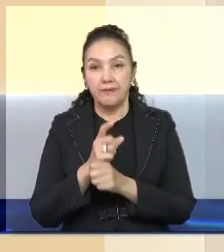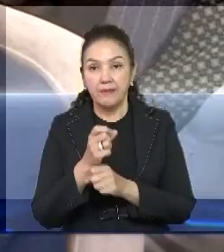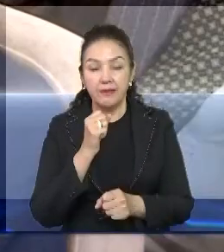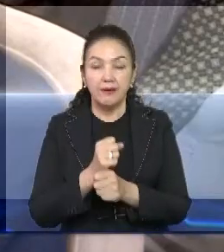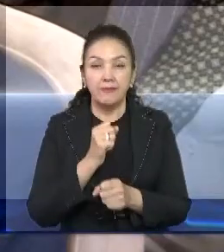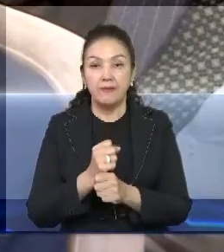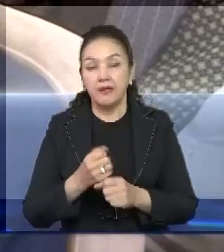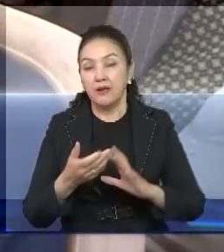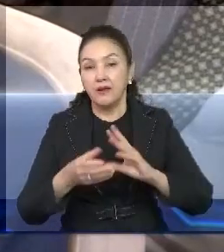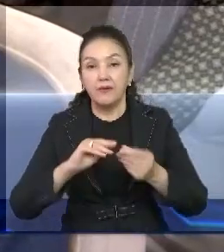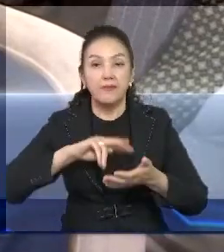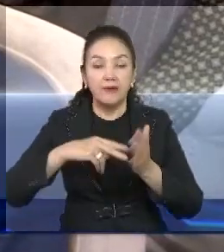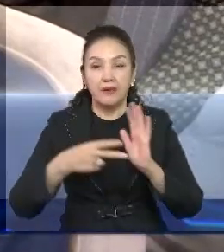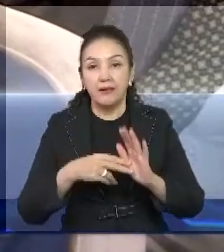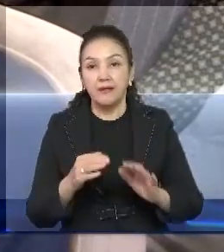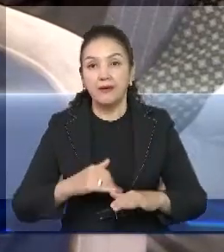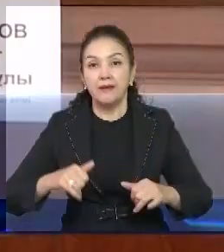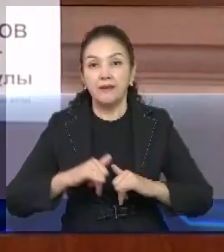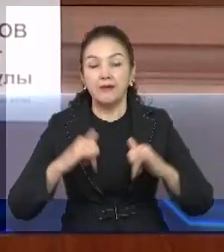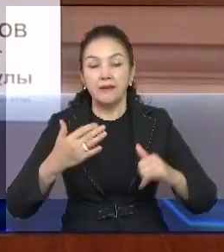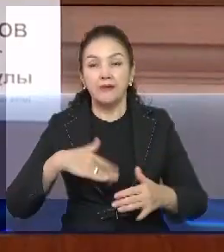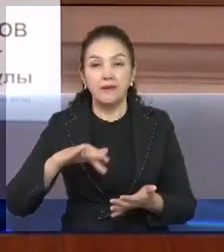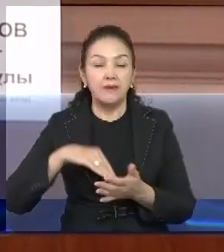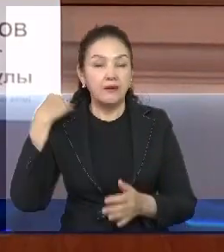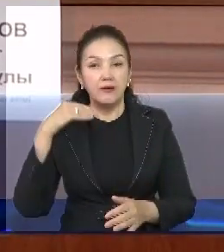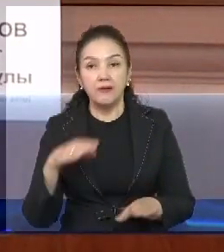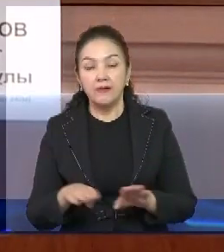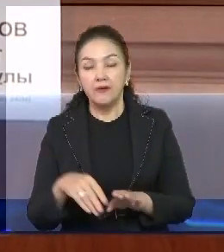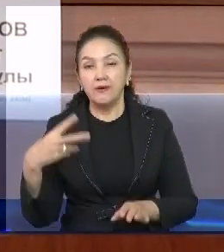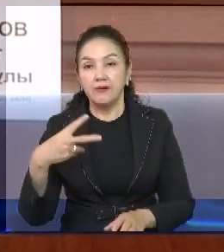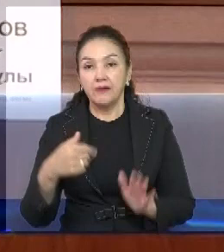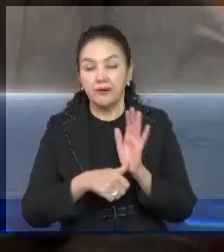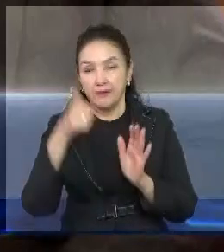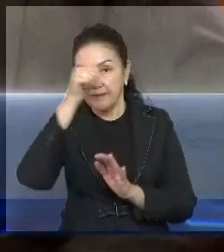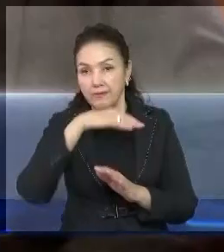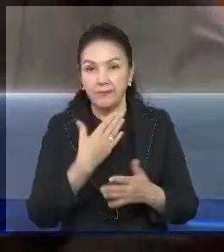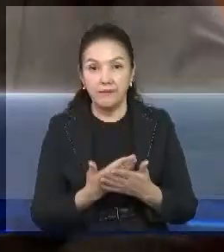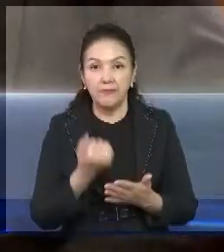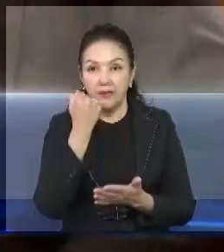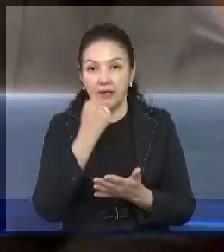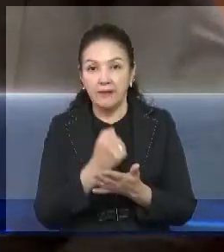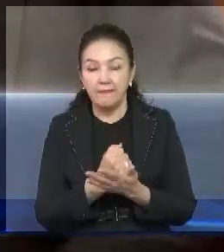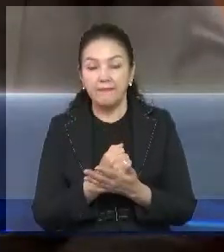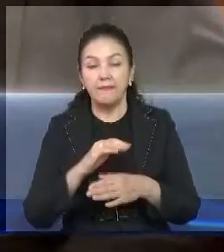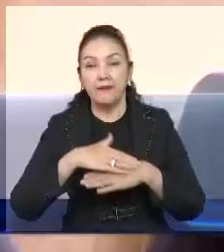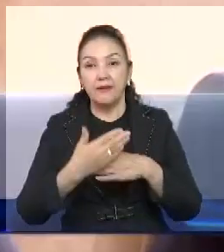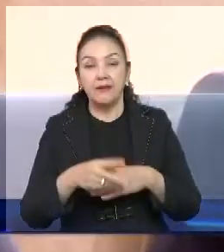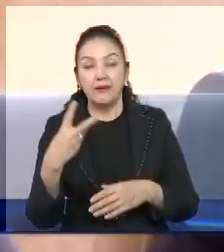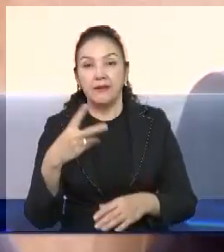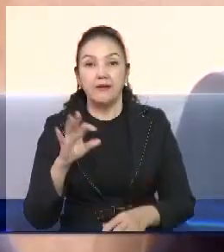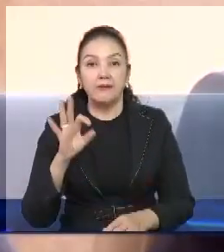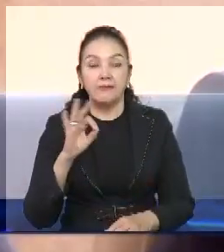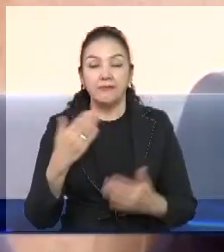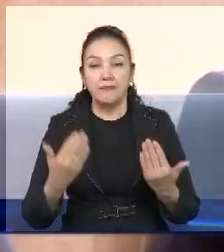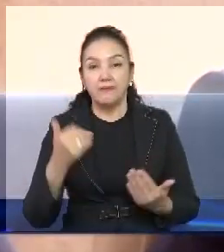по разработке комплексного плана развития города Актобе до 2026 года который должен быть вынесено утверждение не позднее второй декады октября